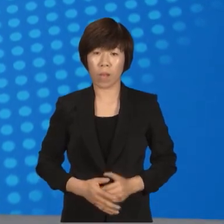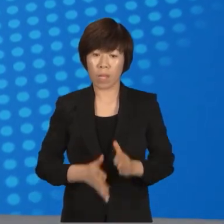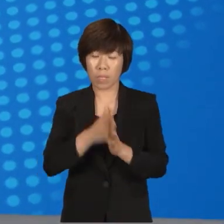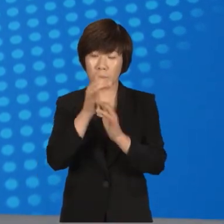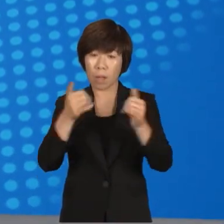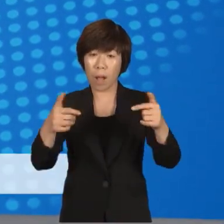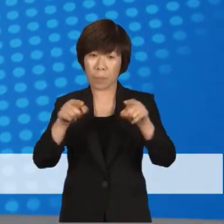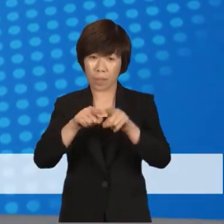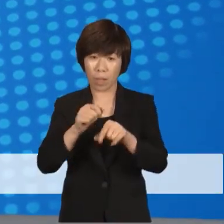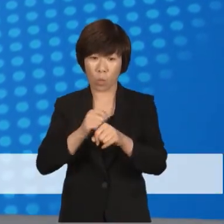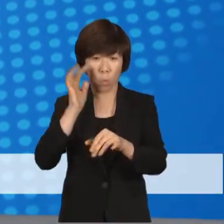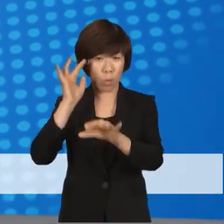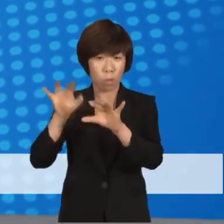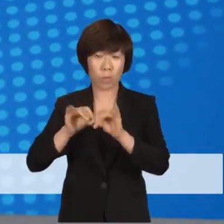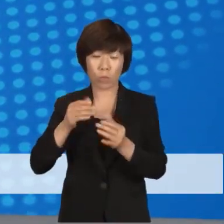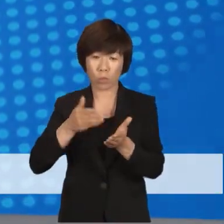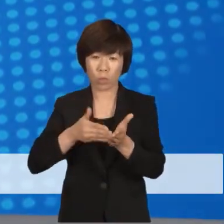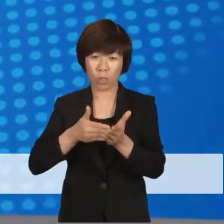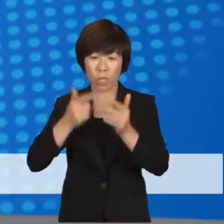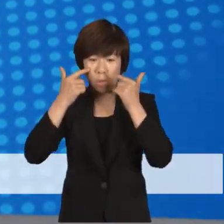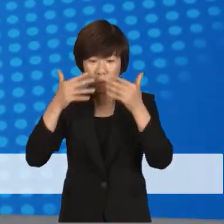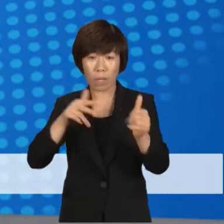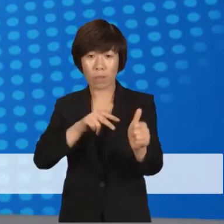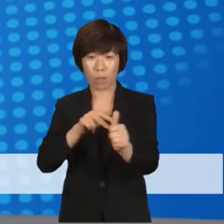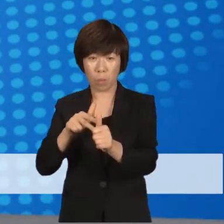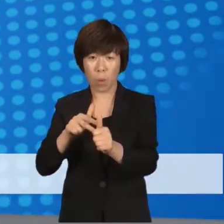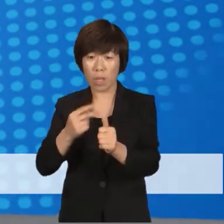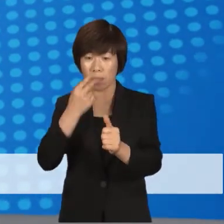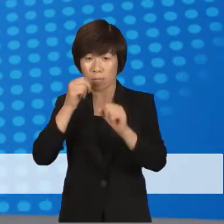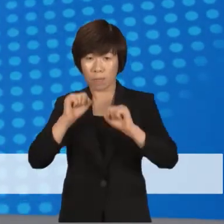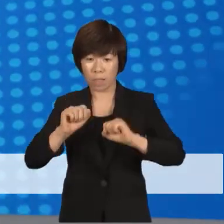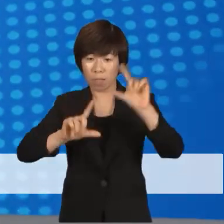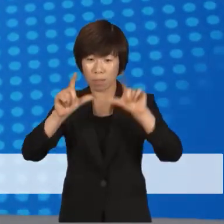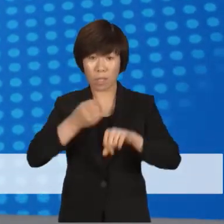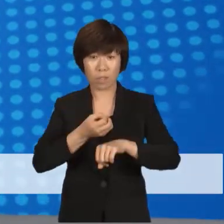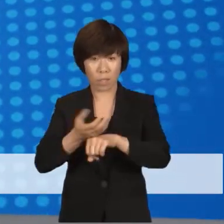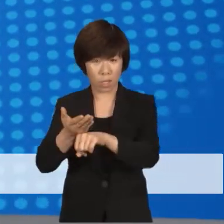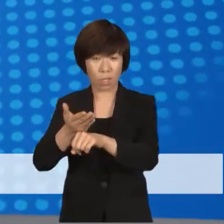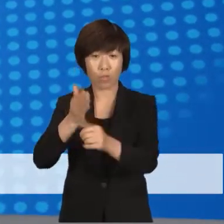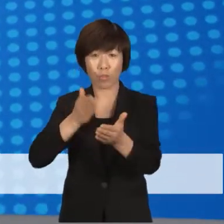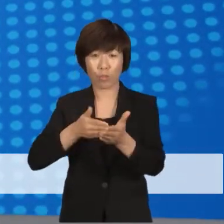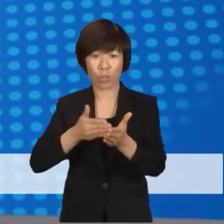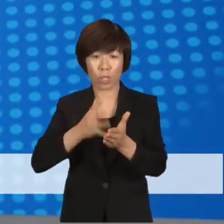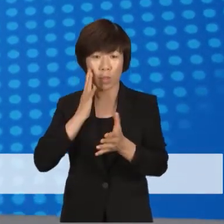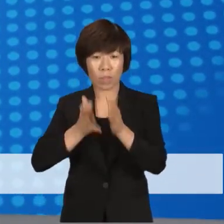시민과 함께하고 공감하는 뉴스, 정확한 정보와 생생한 현장을 전달하는 뉴스,